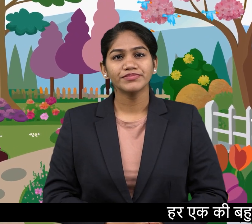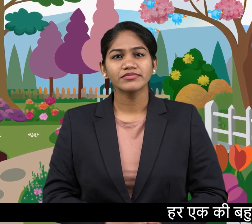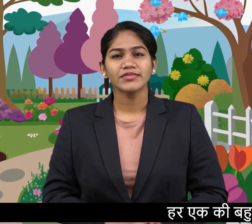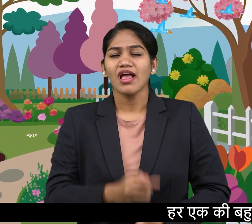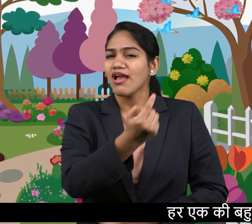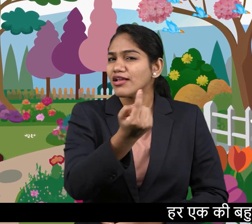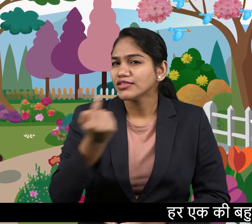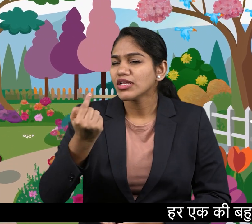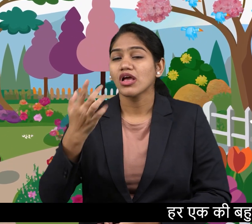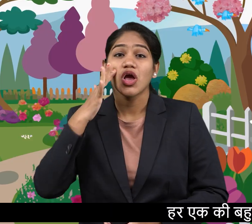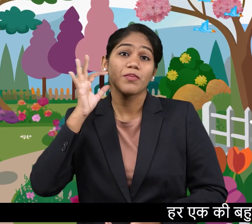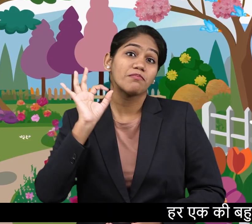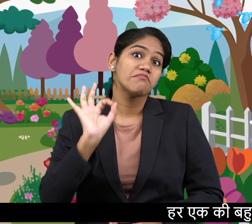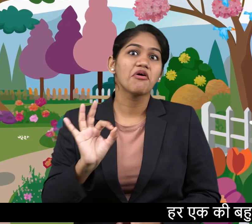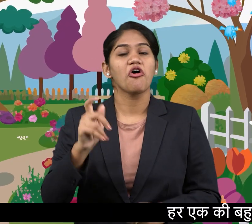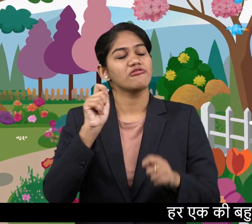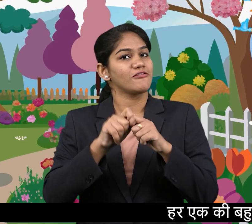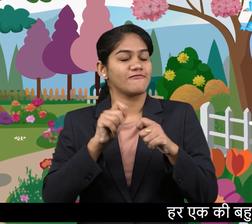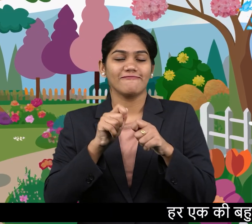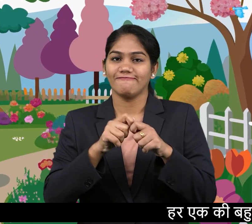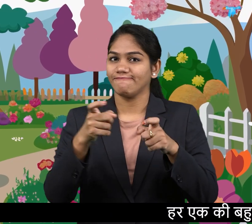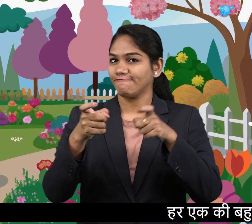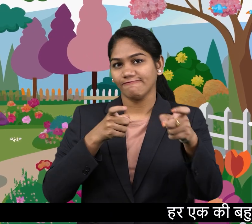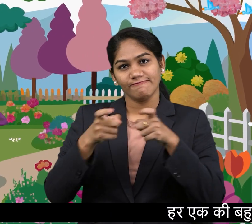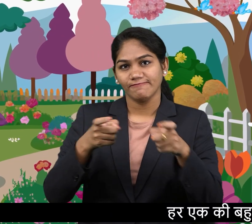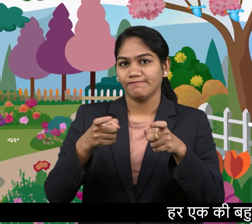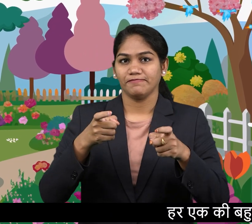हर एक की बहुत महत्वपूर्ण भूमिका होती है।